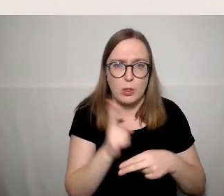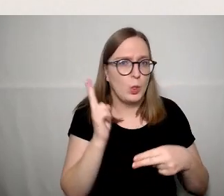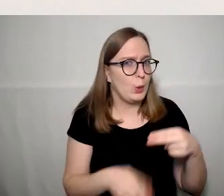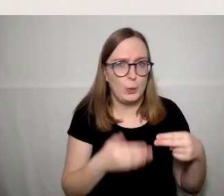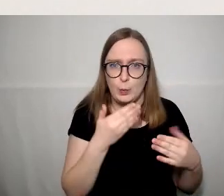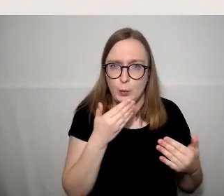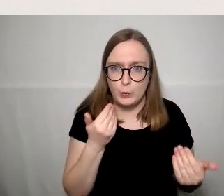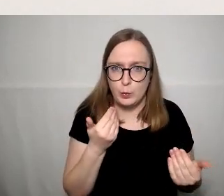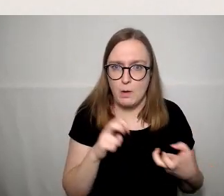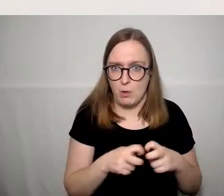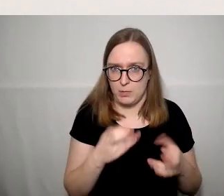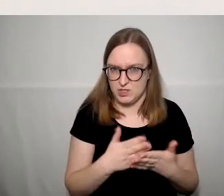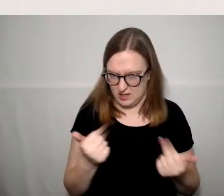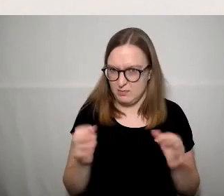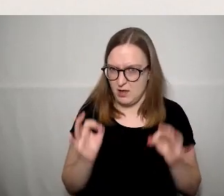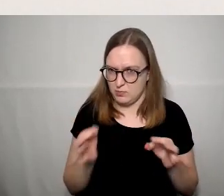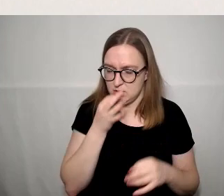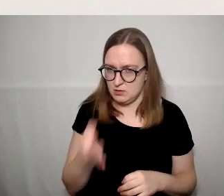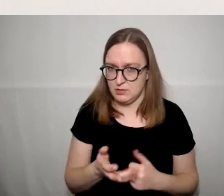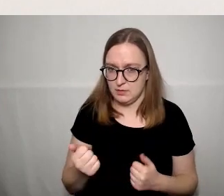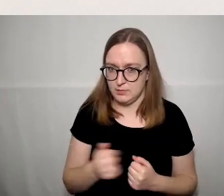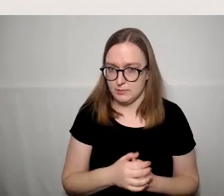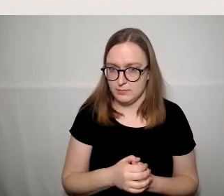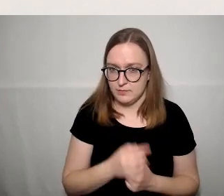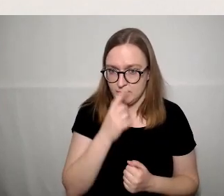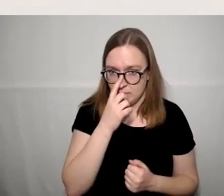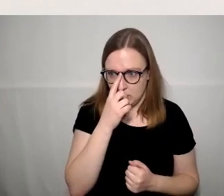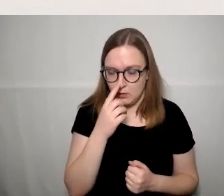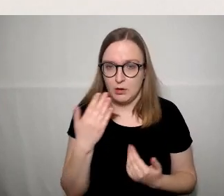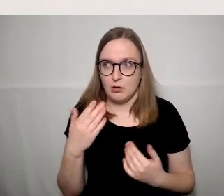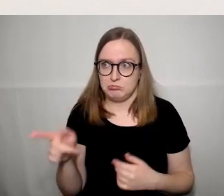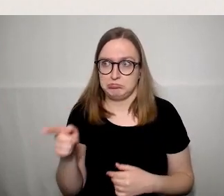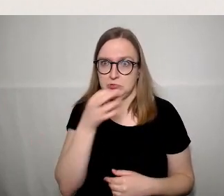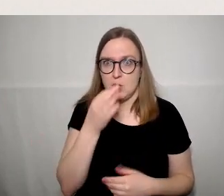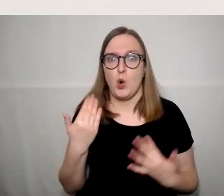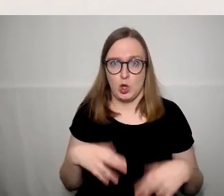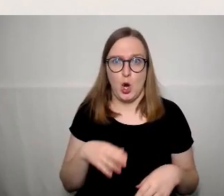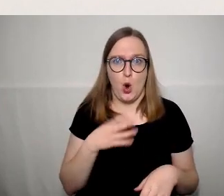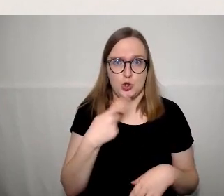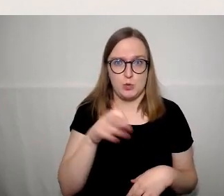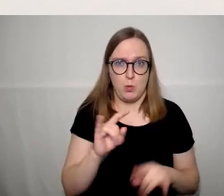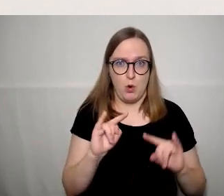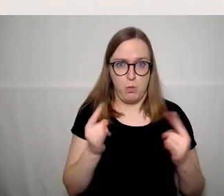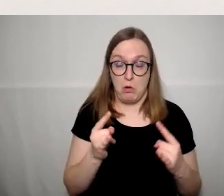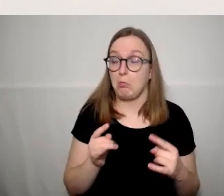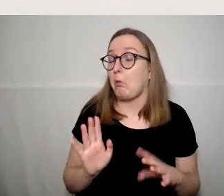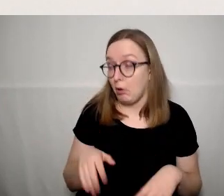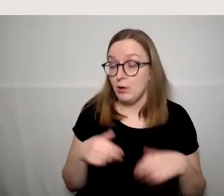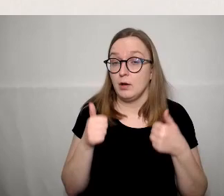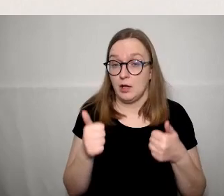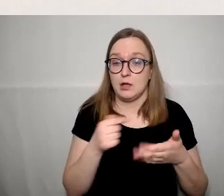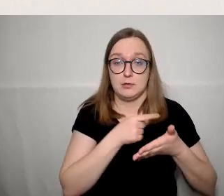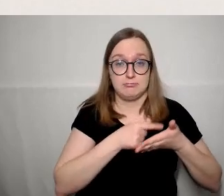žmonėms teisingai, ar ne? Visiškai baigti, nes čia tada gerai, šitą